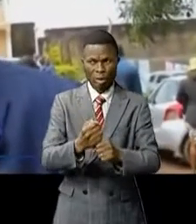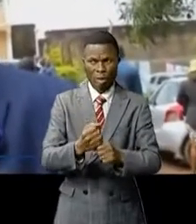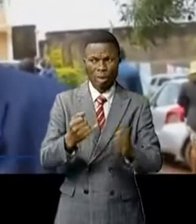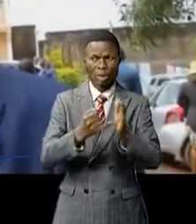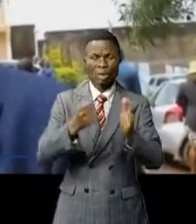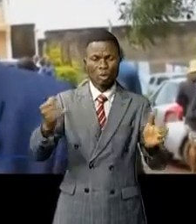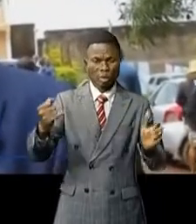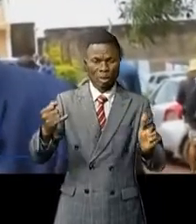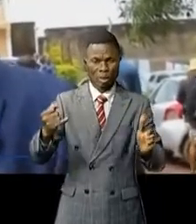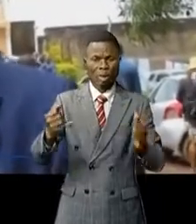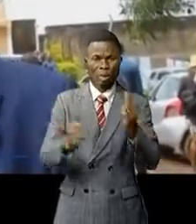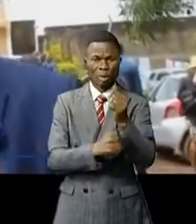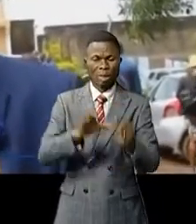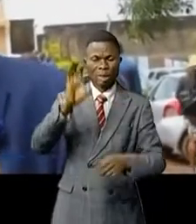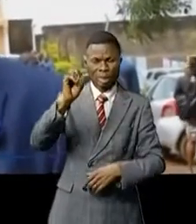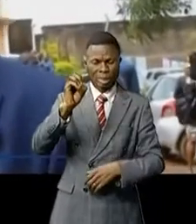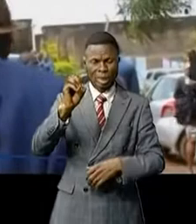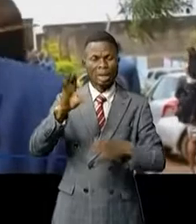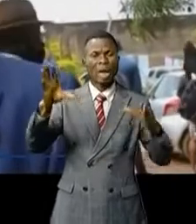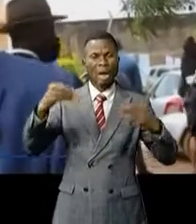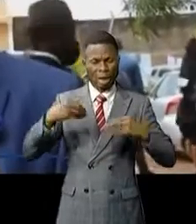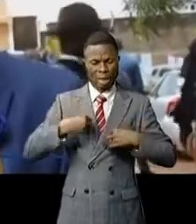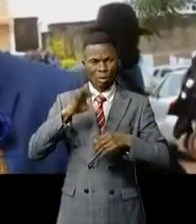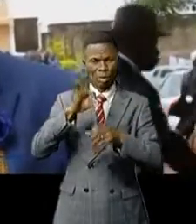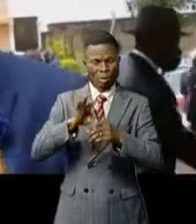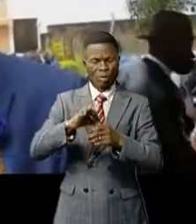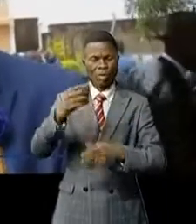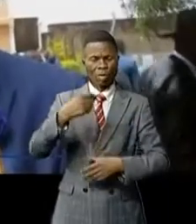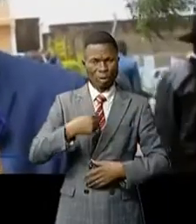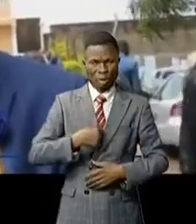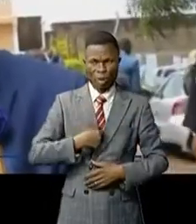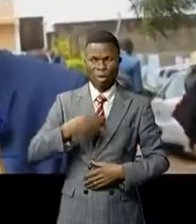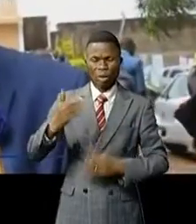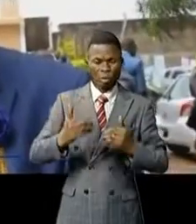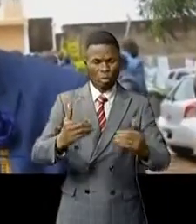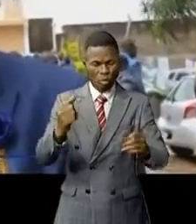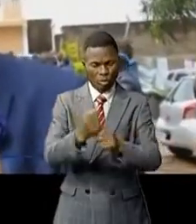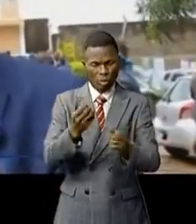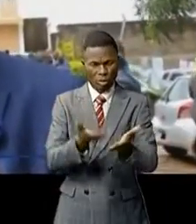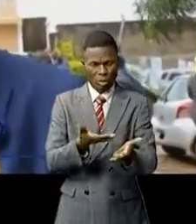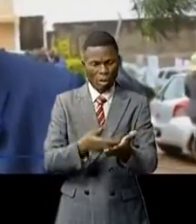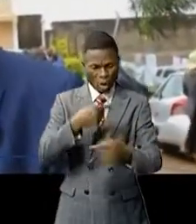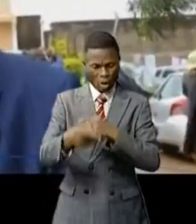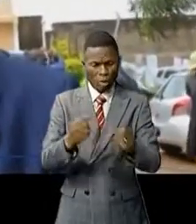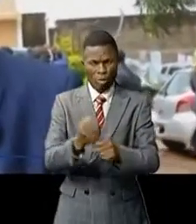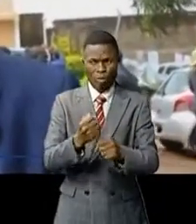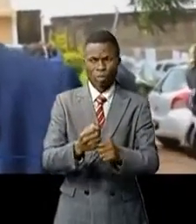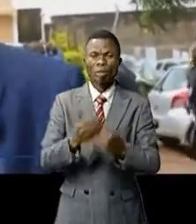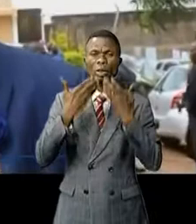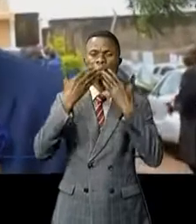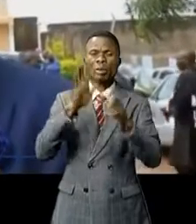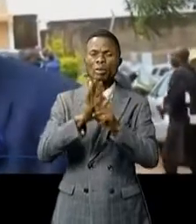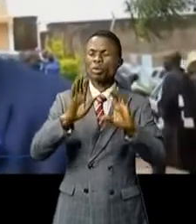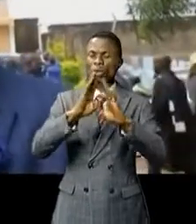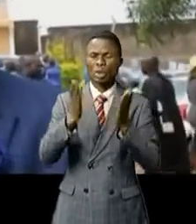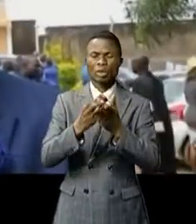au moins 50 ont exprimé la volonté de nous voir continuer ce que nous avions commencé, nous pouvons dire que grand merci pour